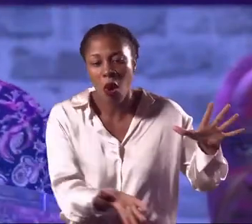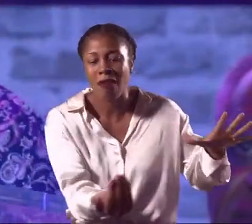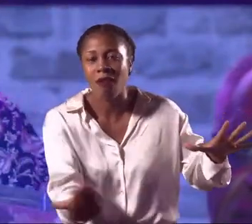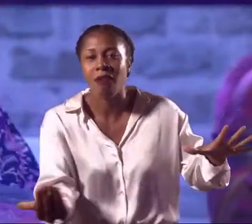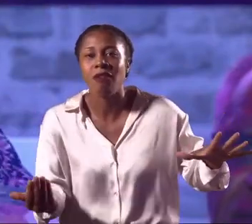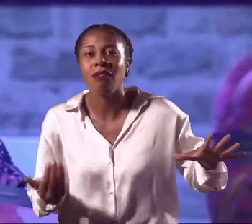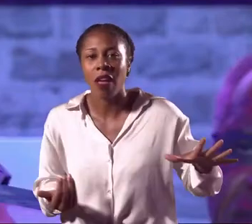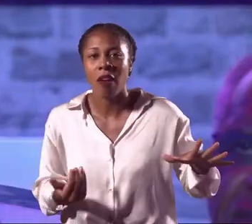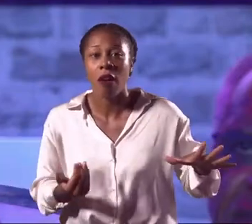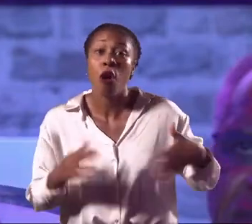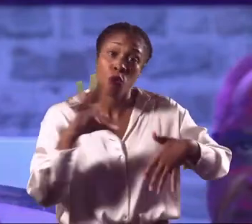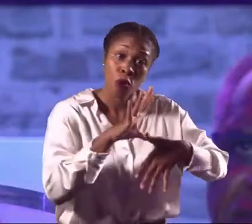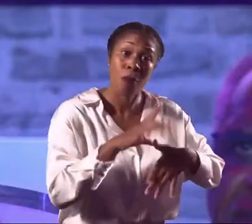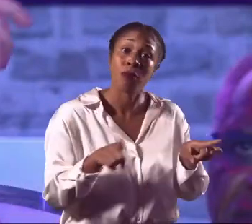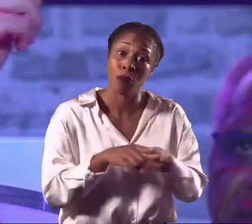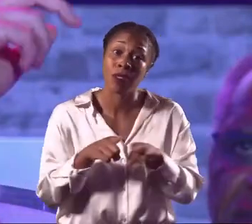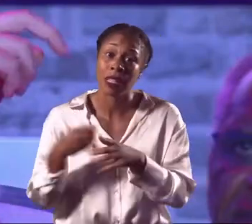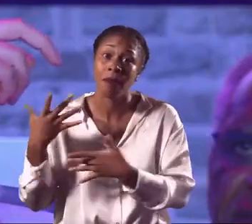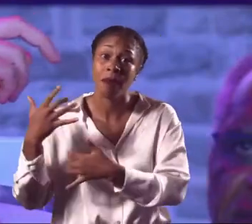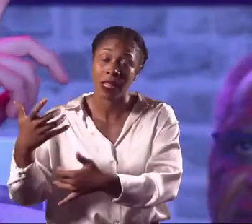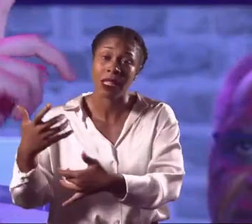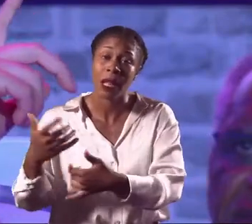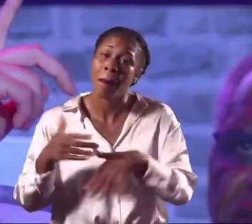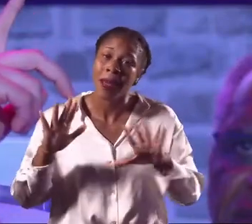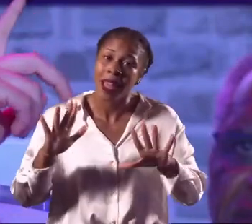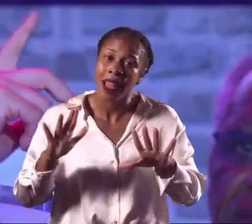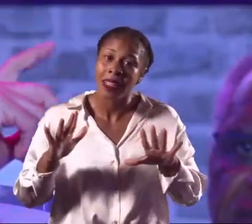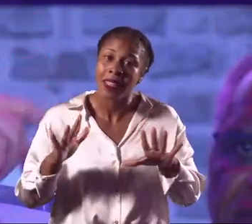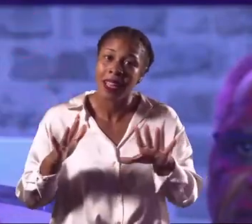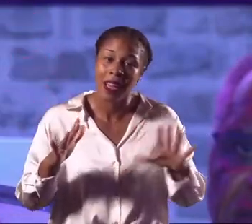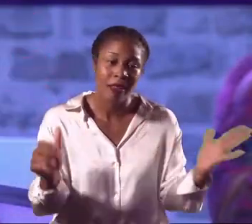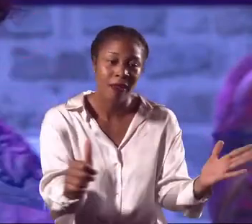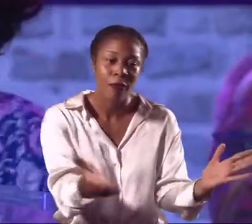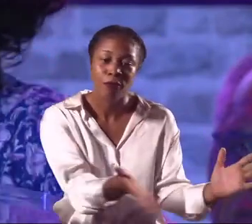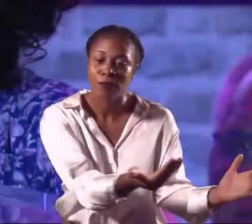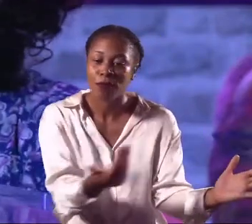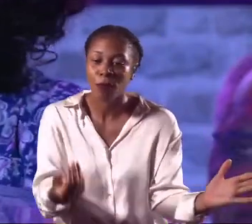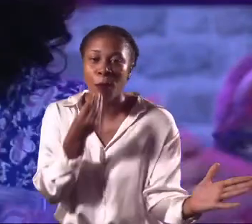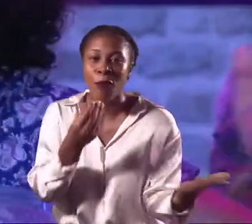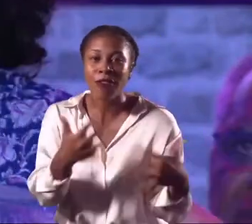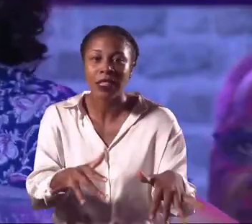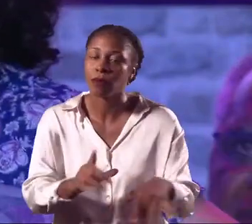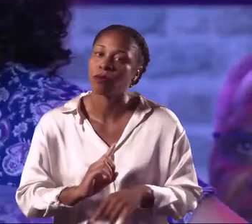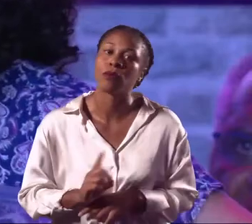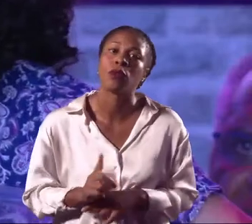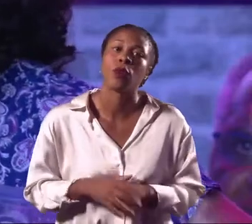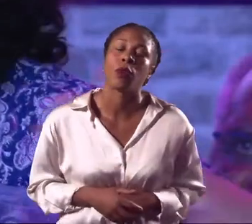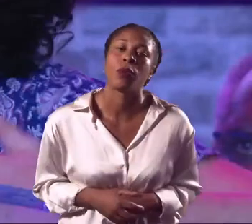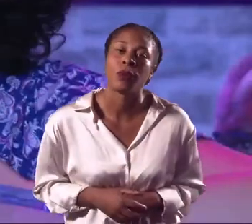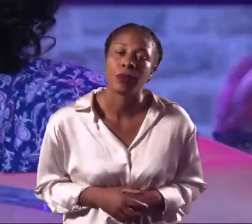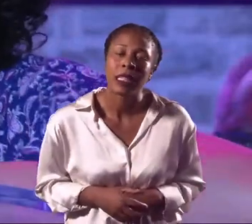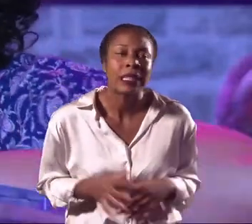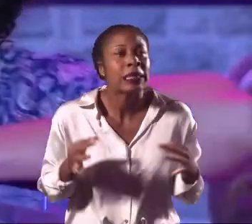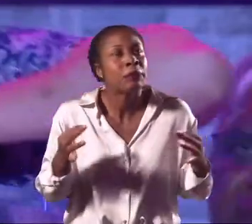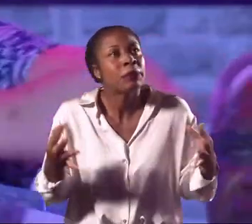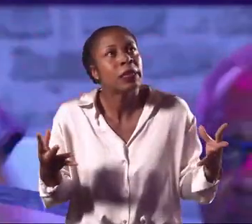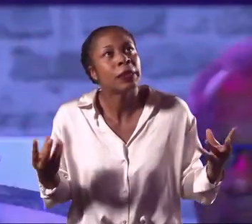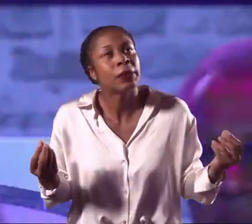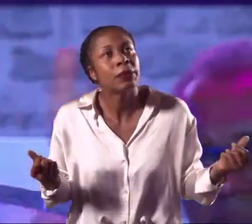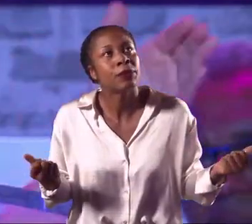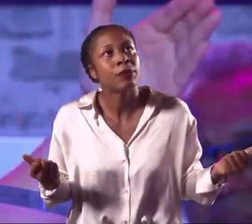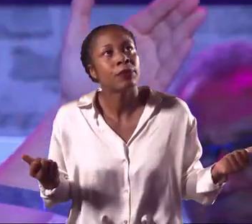martiniquais. Mais il ne faudra pas s'arrêter là. La réalité, C'est un peu comme si il n'avait